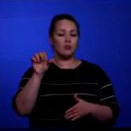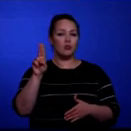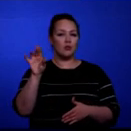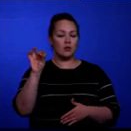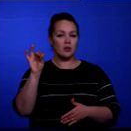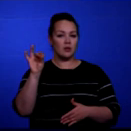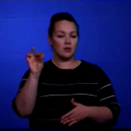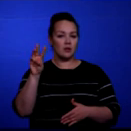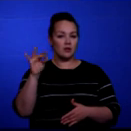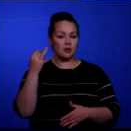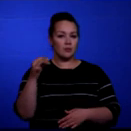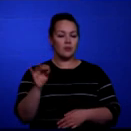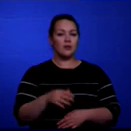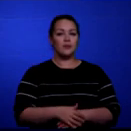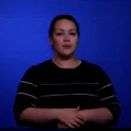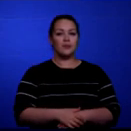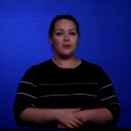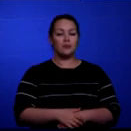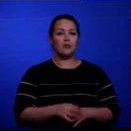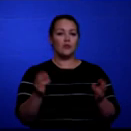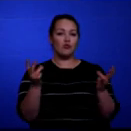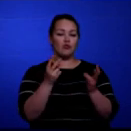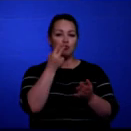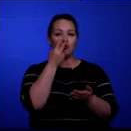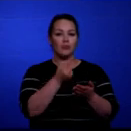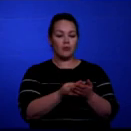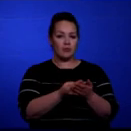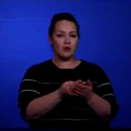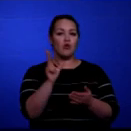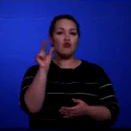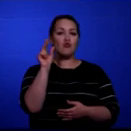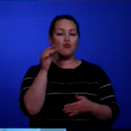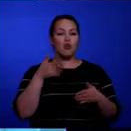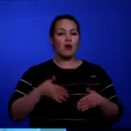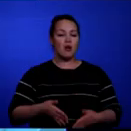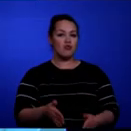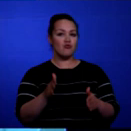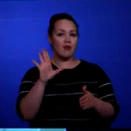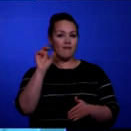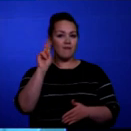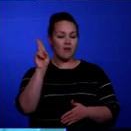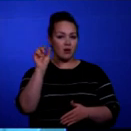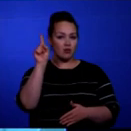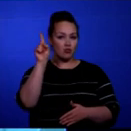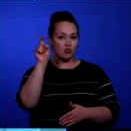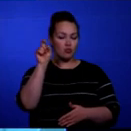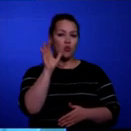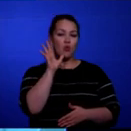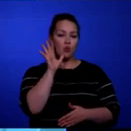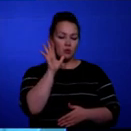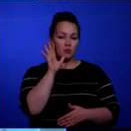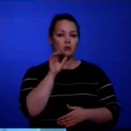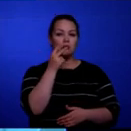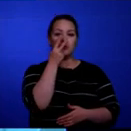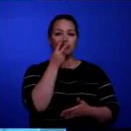так для этого нам нужно посмотреть на дату рождения веке сто лет значит мы